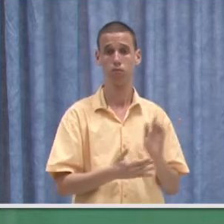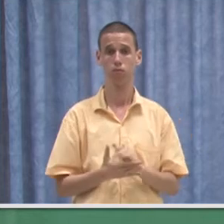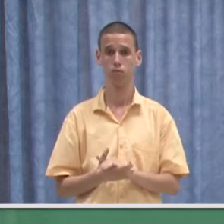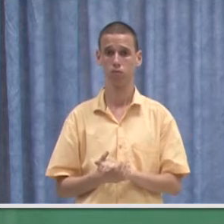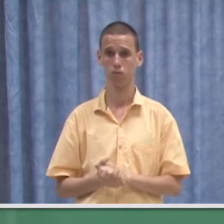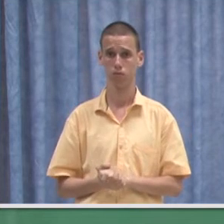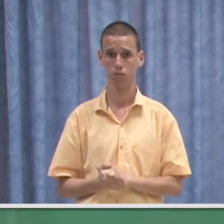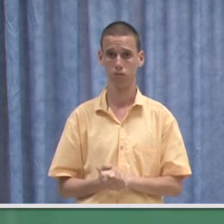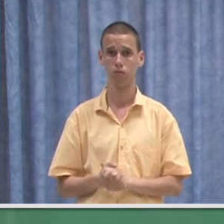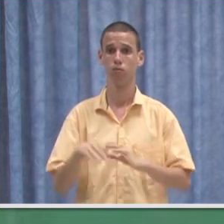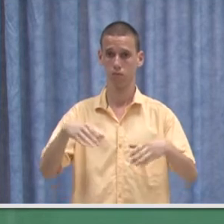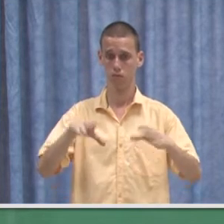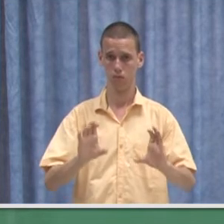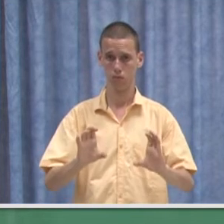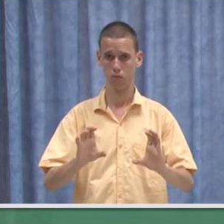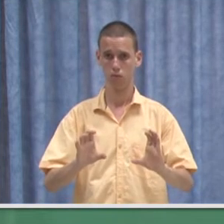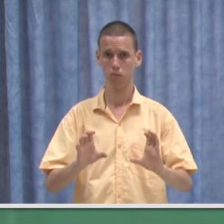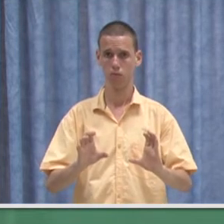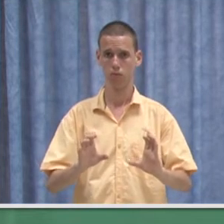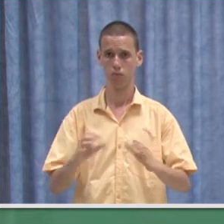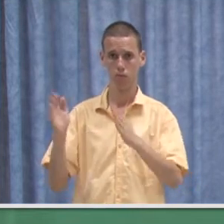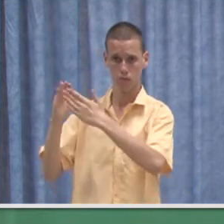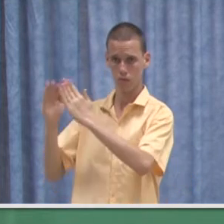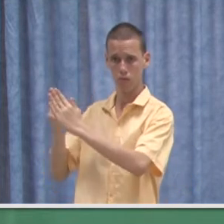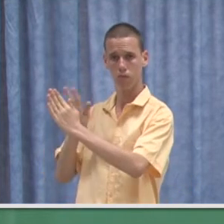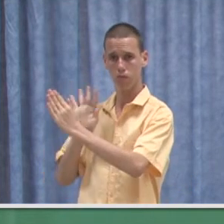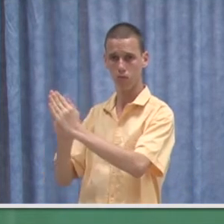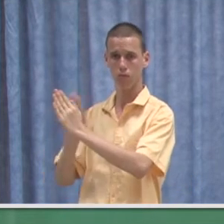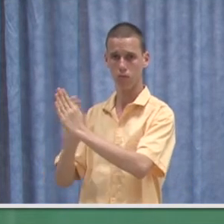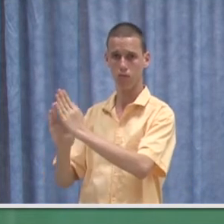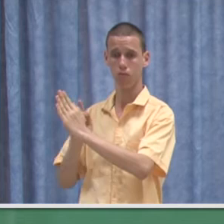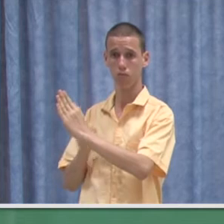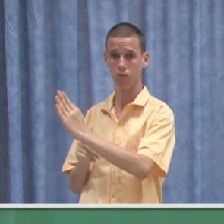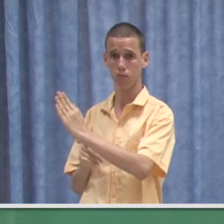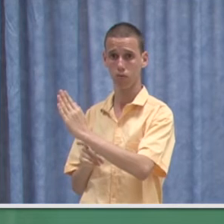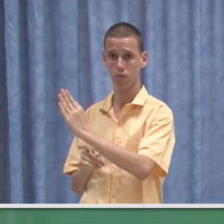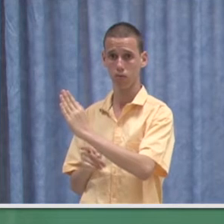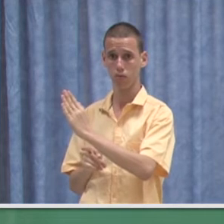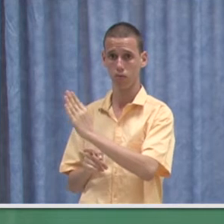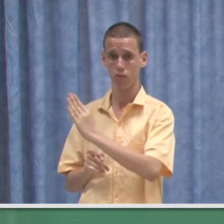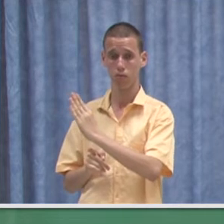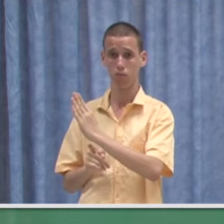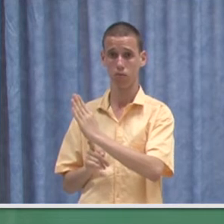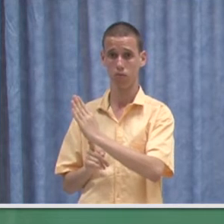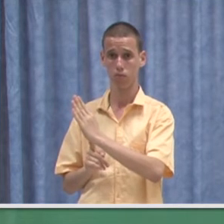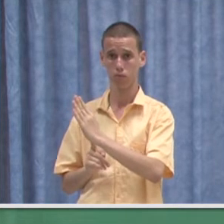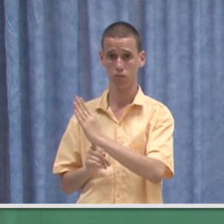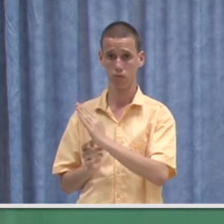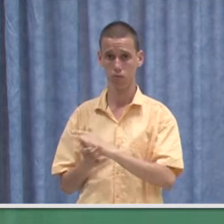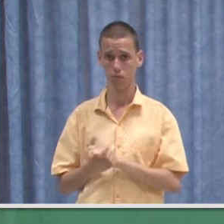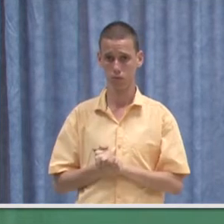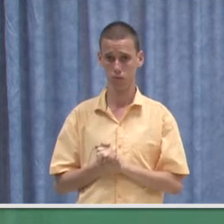communauté. Alors, si nous pas respecter qu'on a un nouveau cas lié avec ça, à moins que les conditions de quarantaine